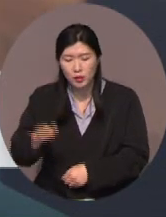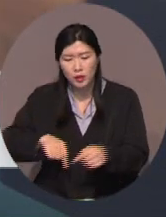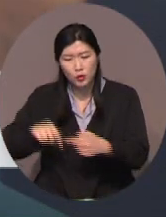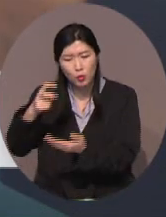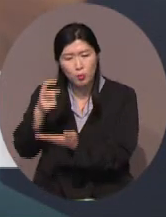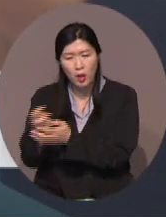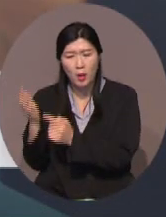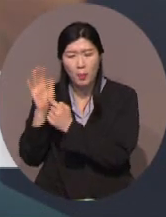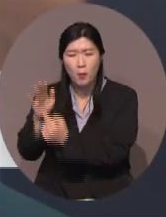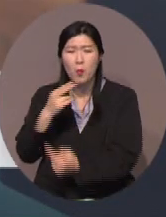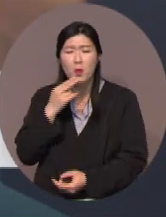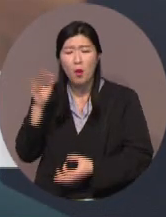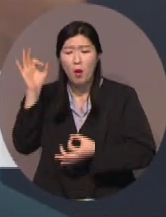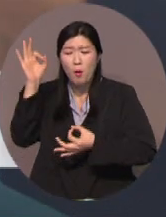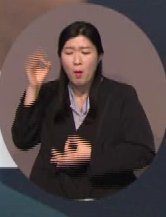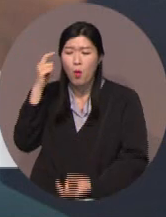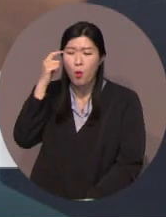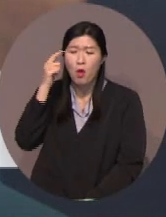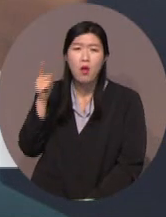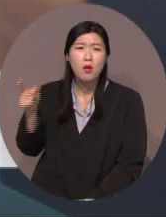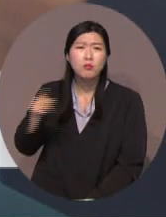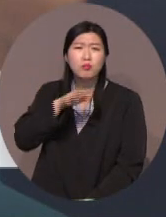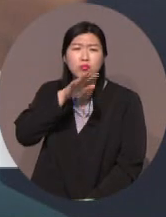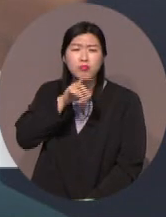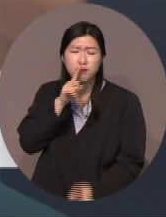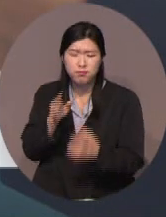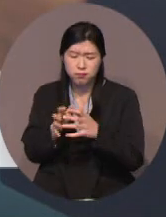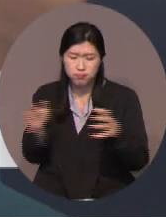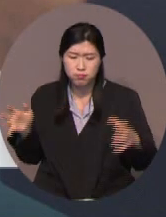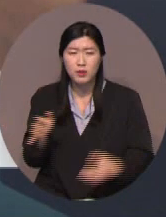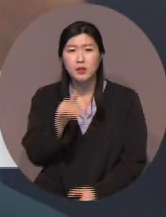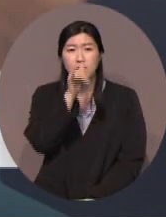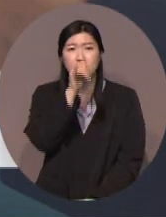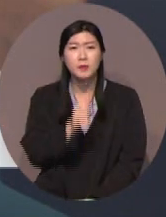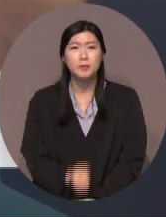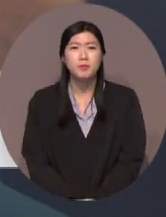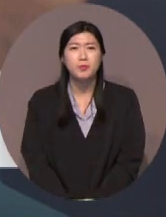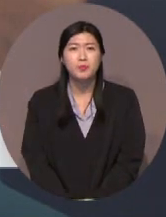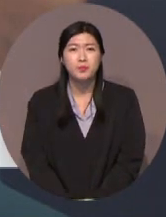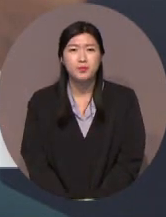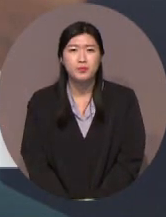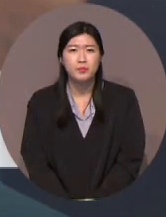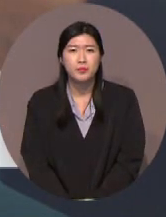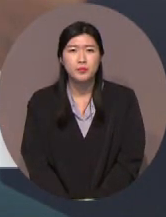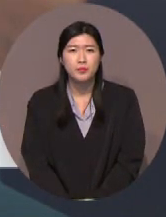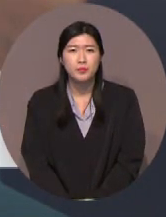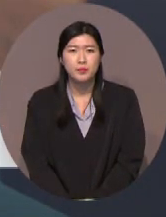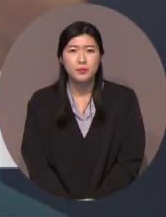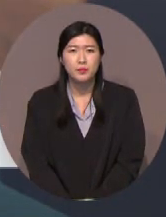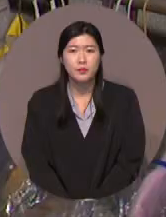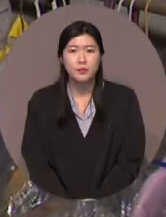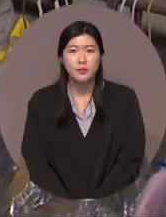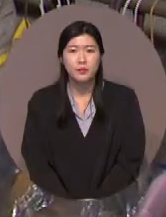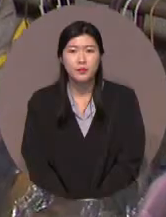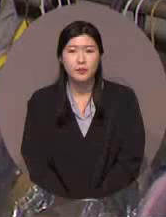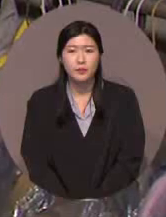대책이 없어 적극적인 행정이 필요하다는 지역서에 비판이 나옵니다 김관현 기자의 보도입니다